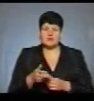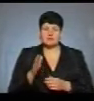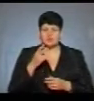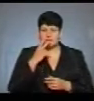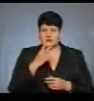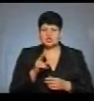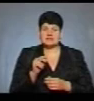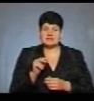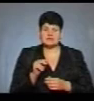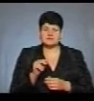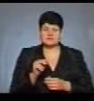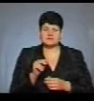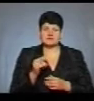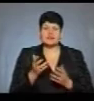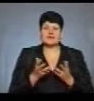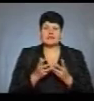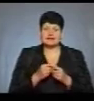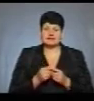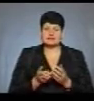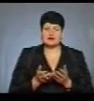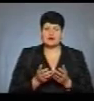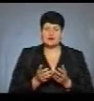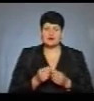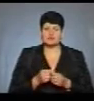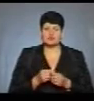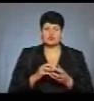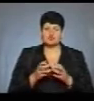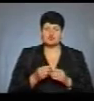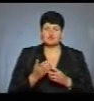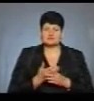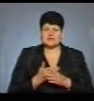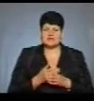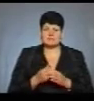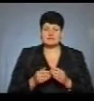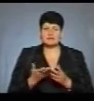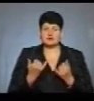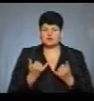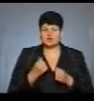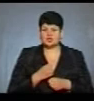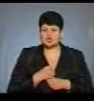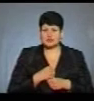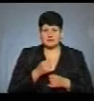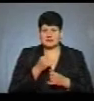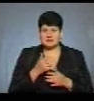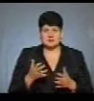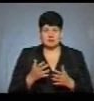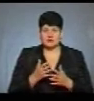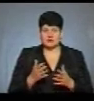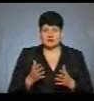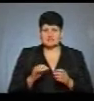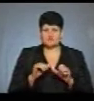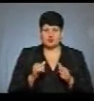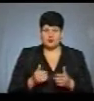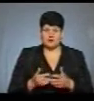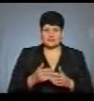бачити кількість нарахованих сум субсидій пільг. На сьогодні, на жаль, ми не змогли